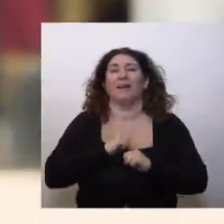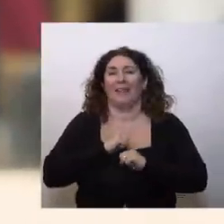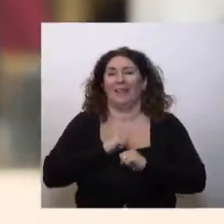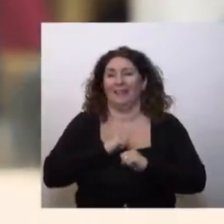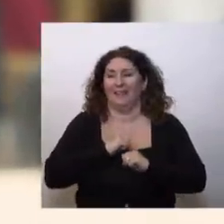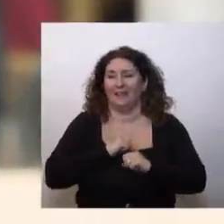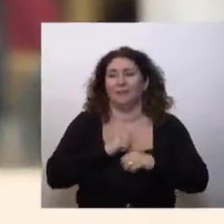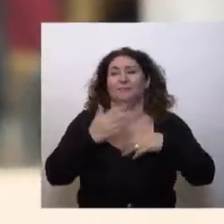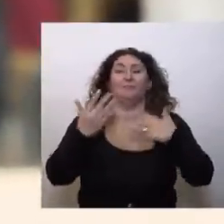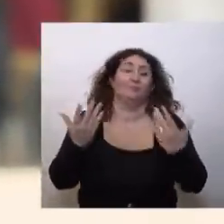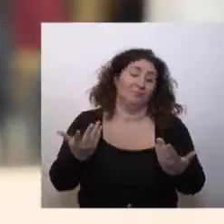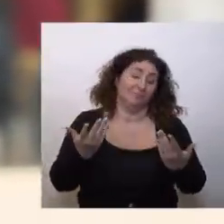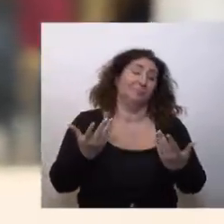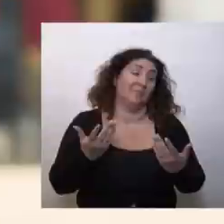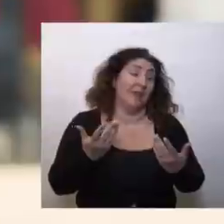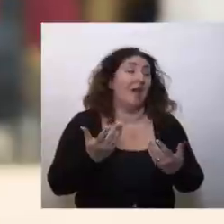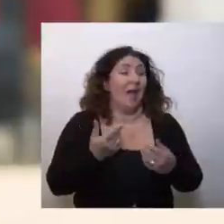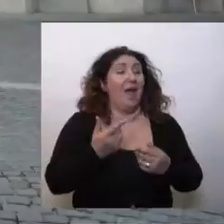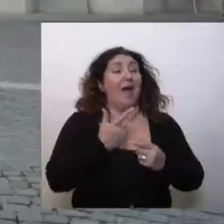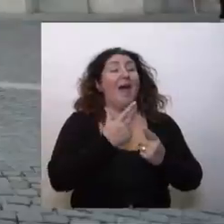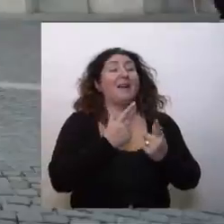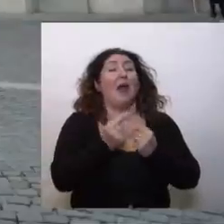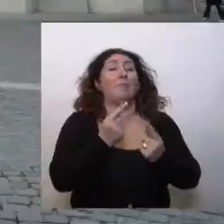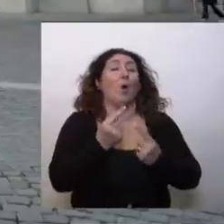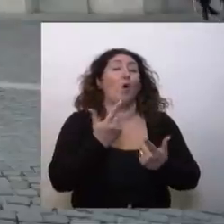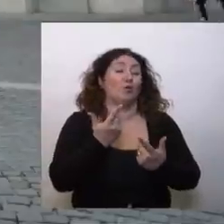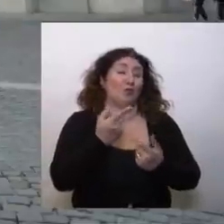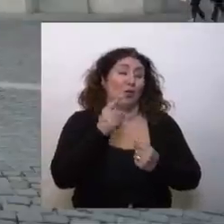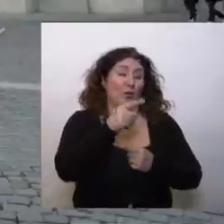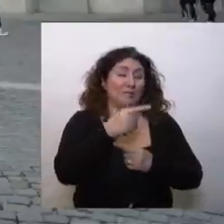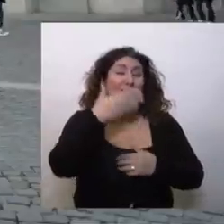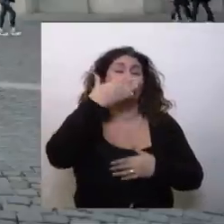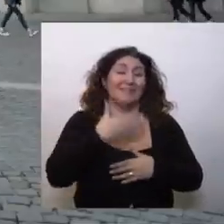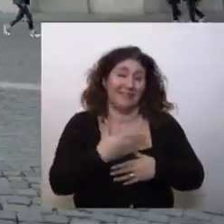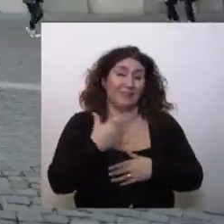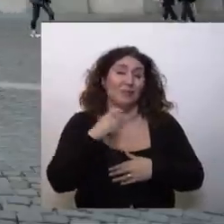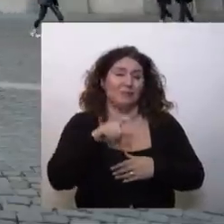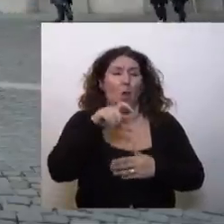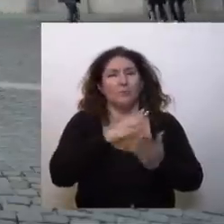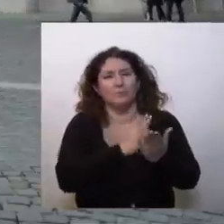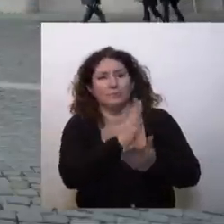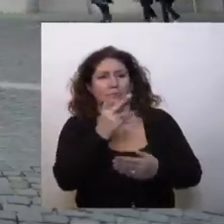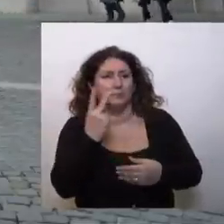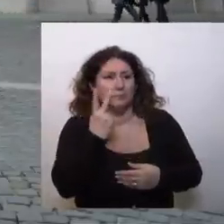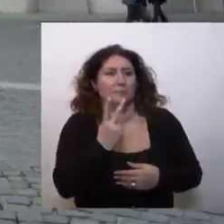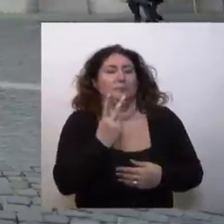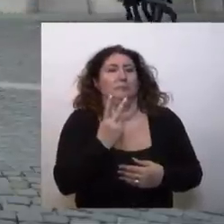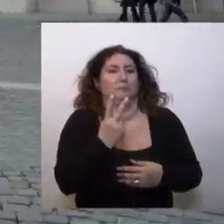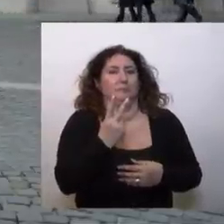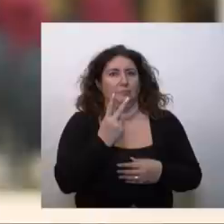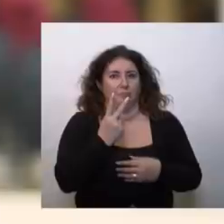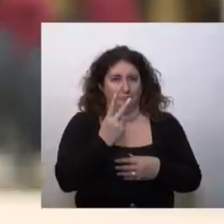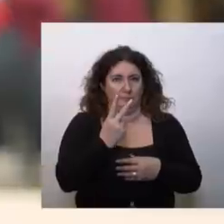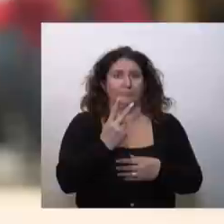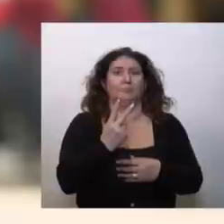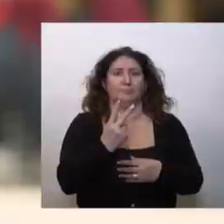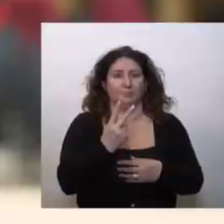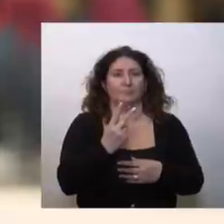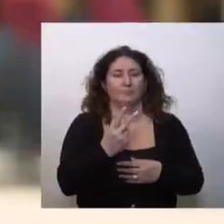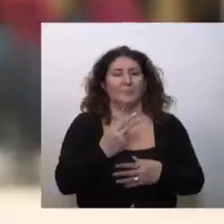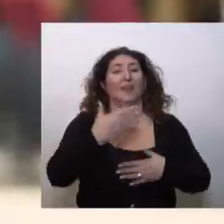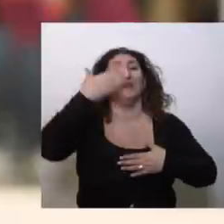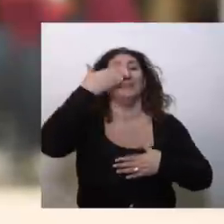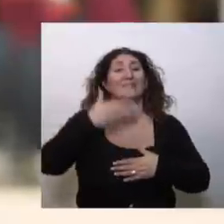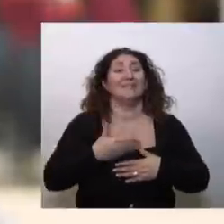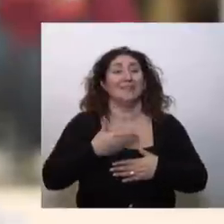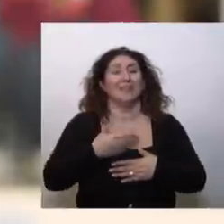Sindone è passato per lo più attraverso il vedere. Ovviamente la Sindone ha come